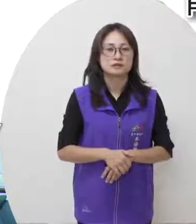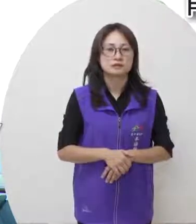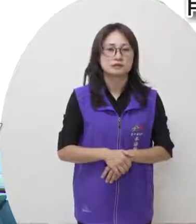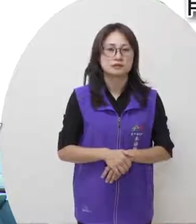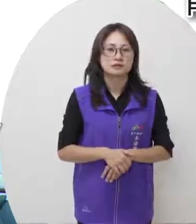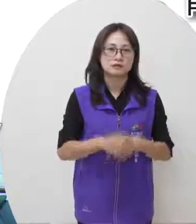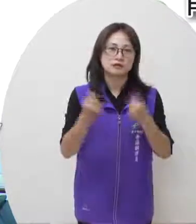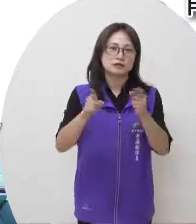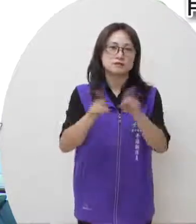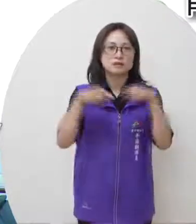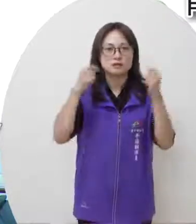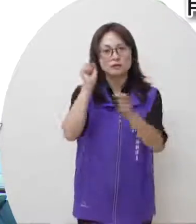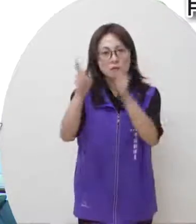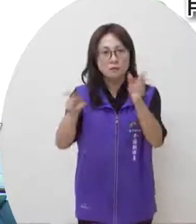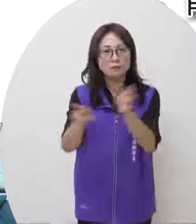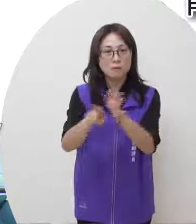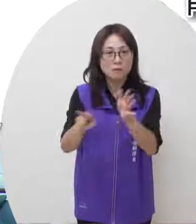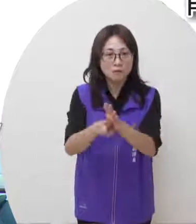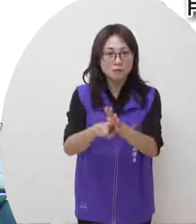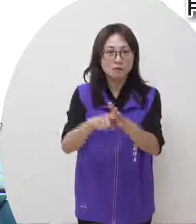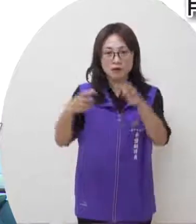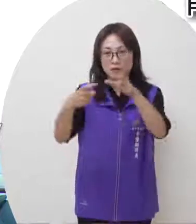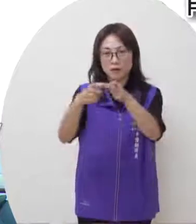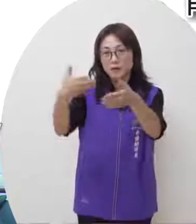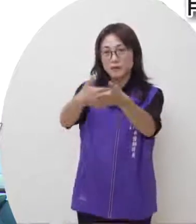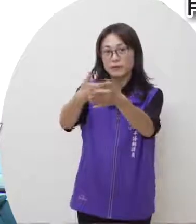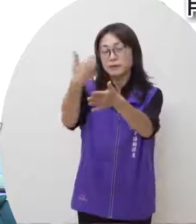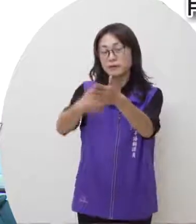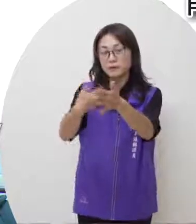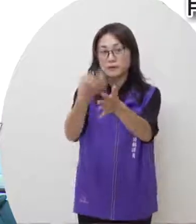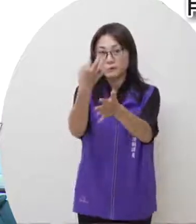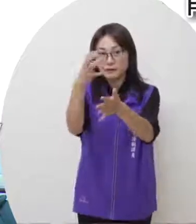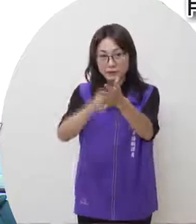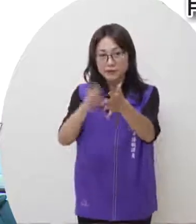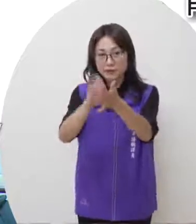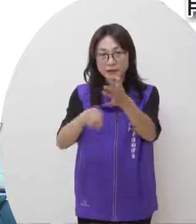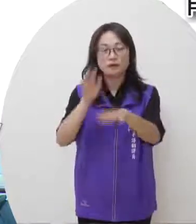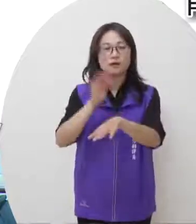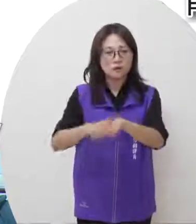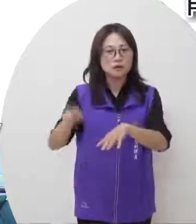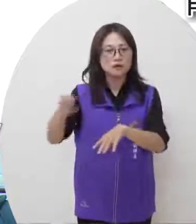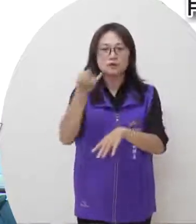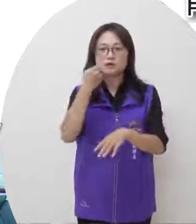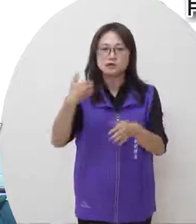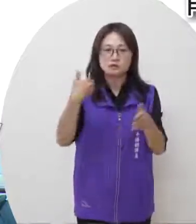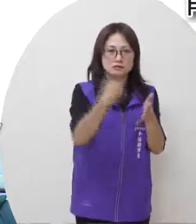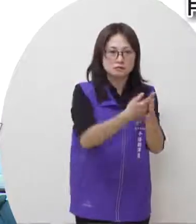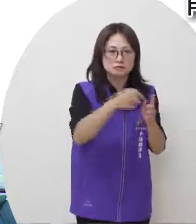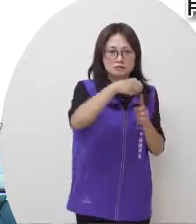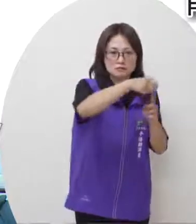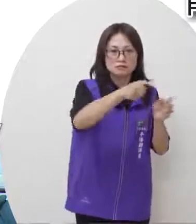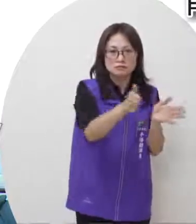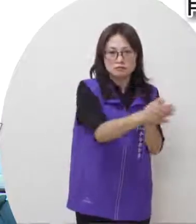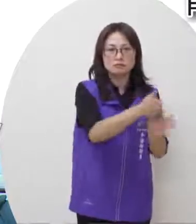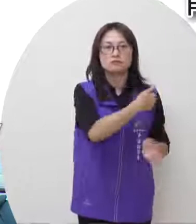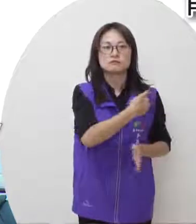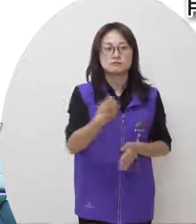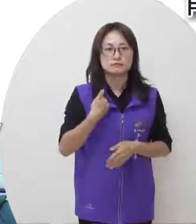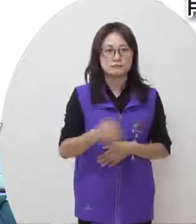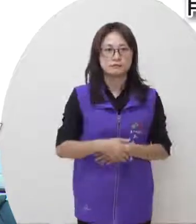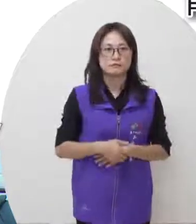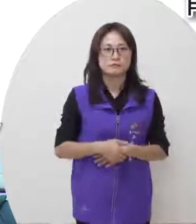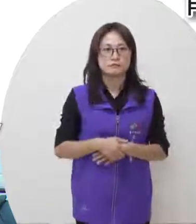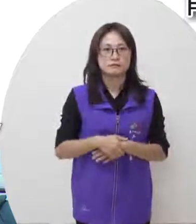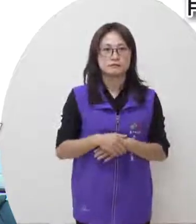些相关的电子票证卡，是悠游卡，是一卡通，是爱金卡都可以。 那概念上面就是我们后来这个也感